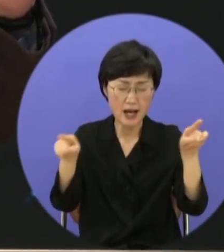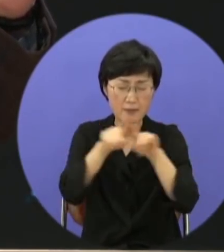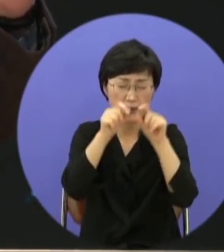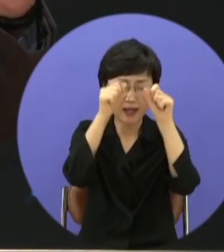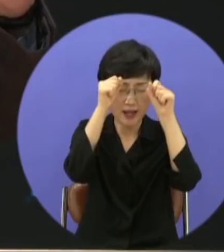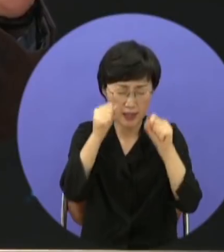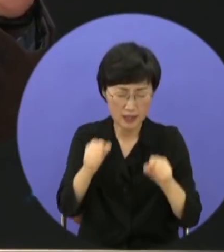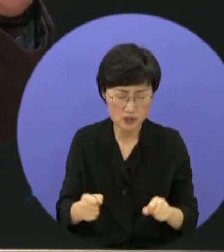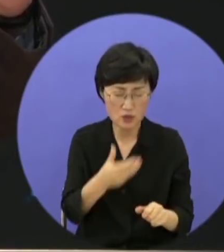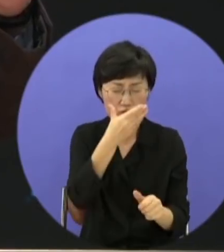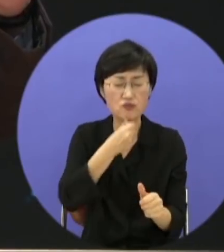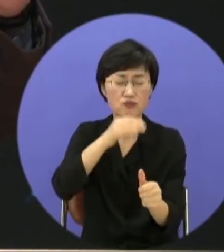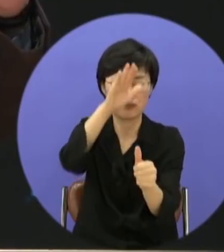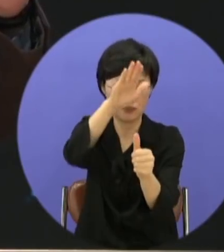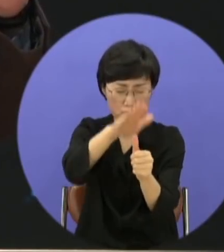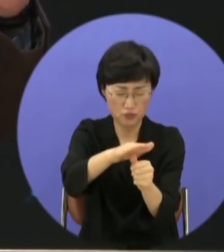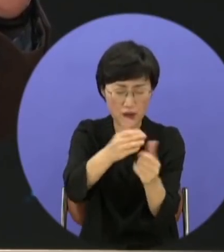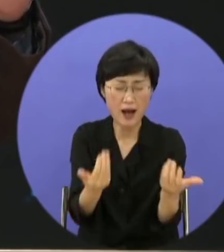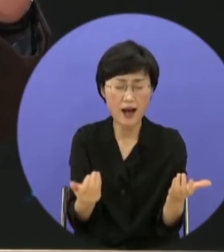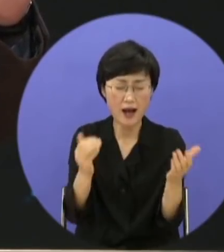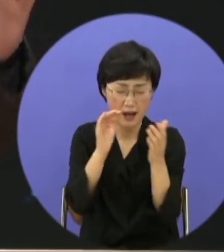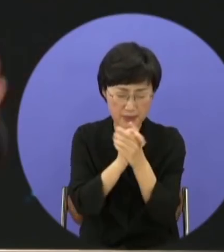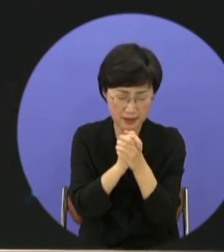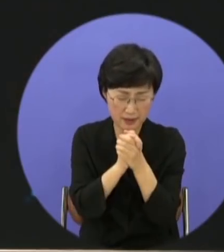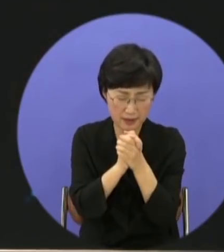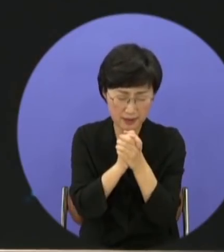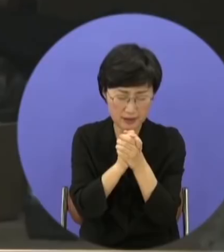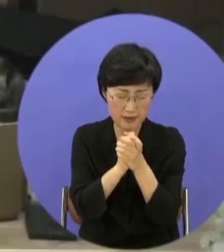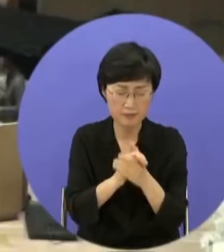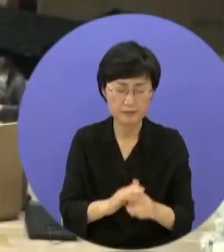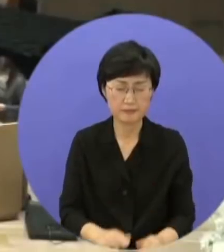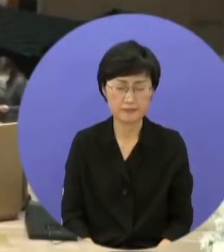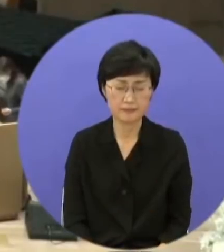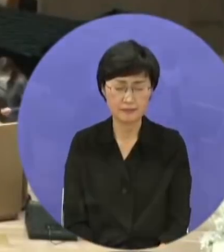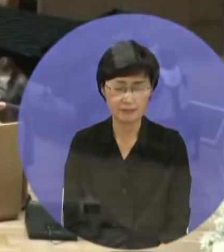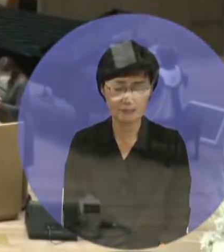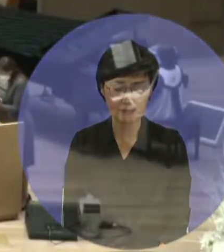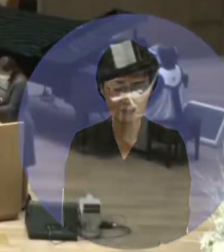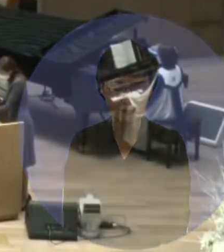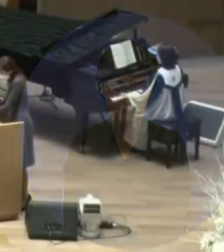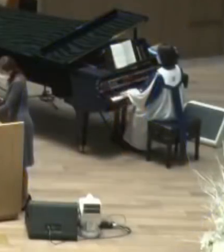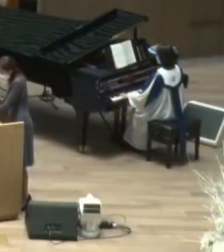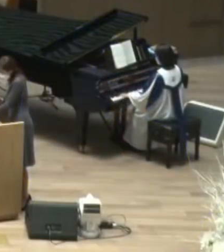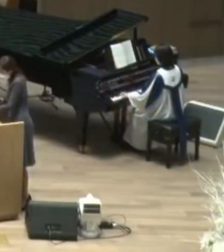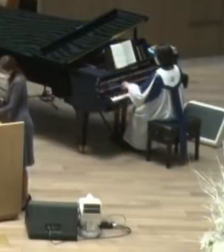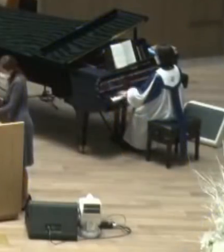함께 계실지어다 and always forevermore. Amen.